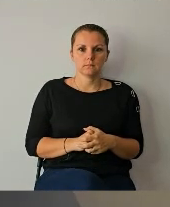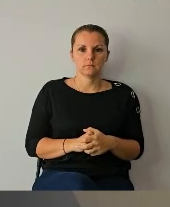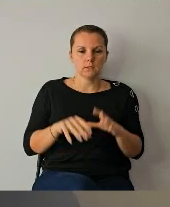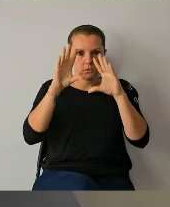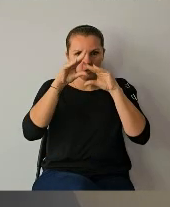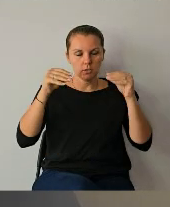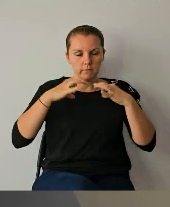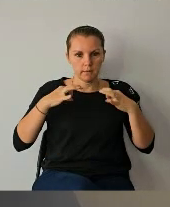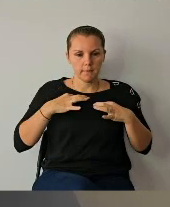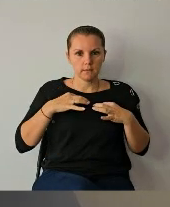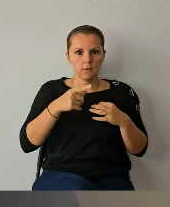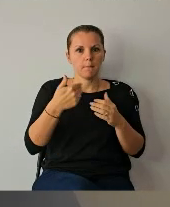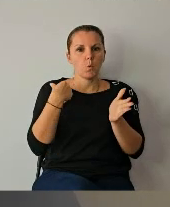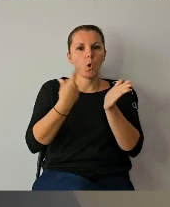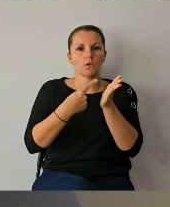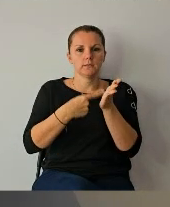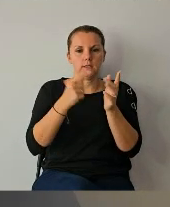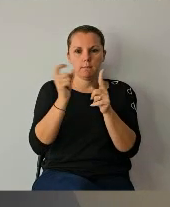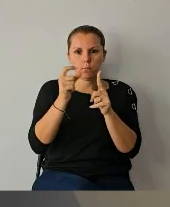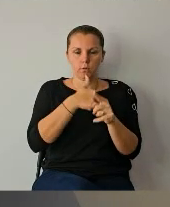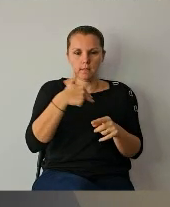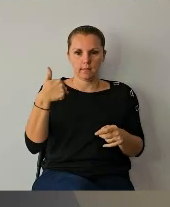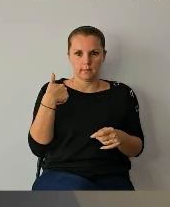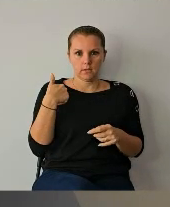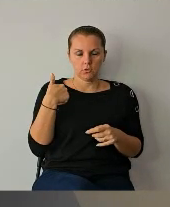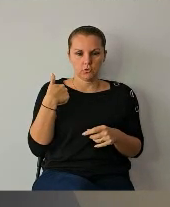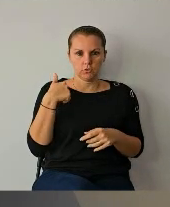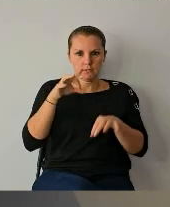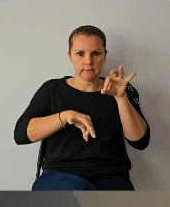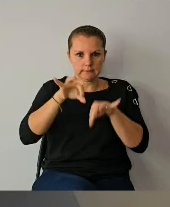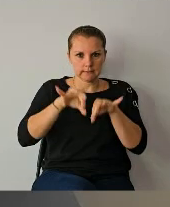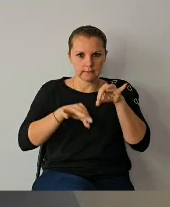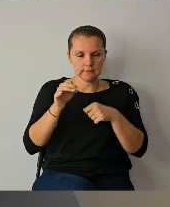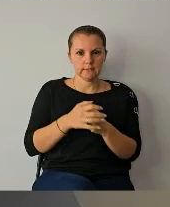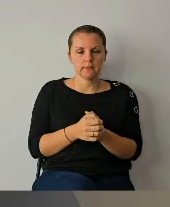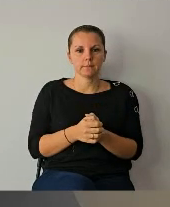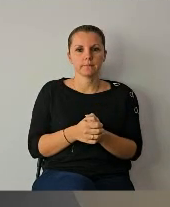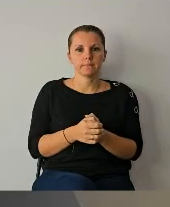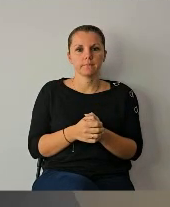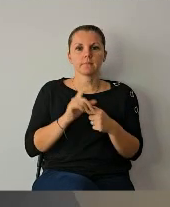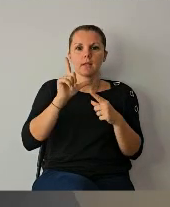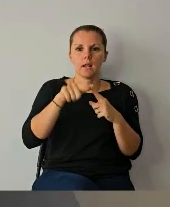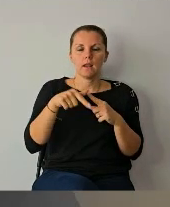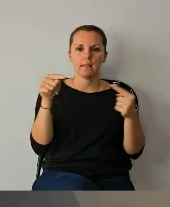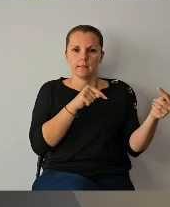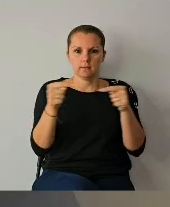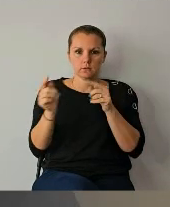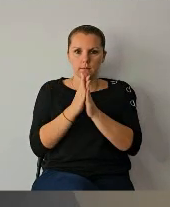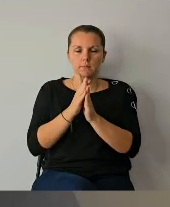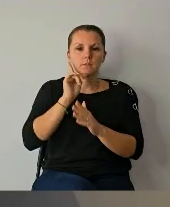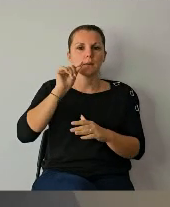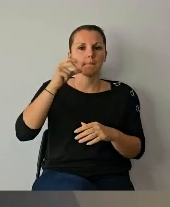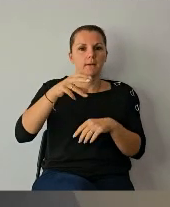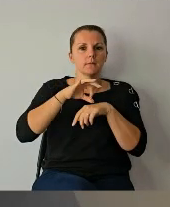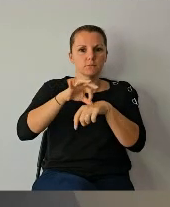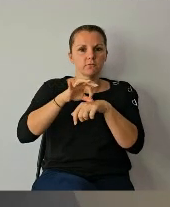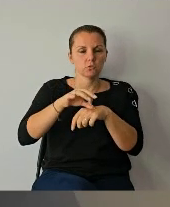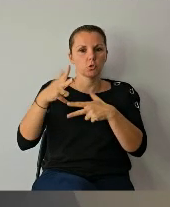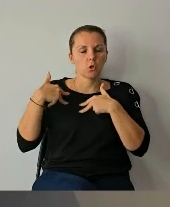Szanowni Państwo, to był ostatni punkt naszej sesji, ale o dyskusję prosił Pan Przewodniczący